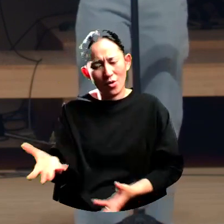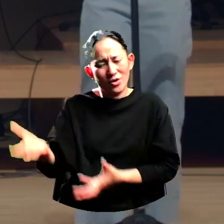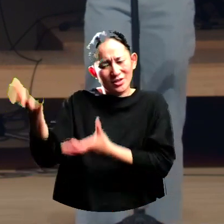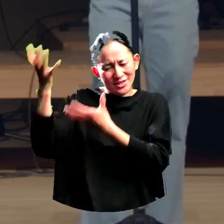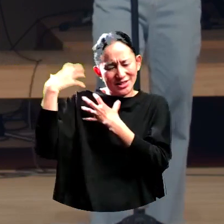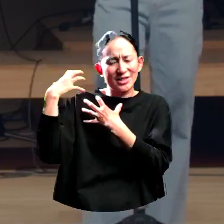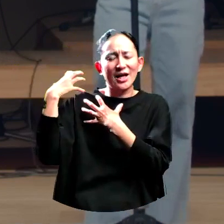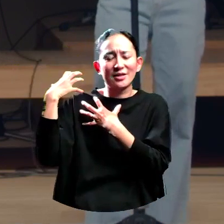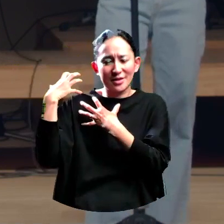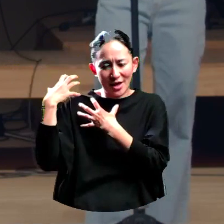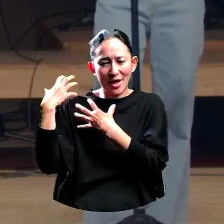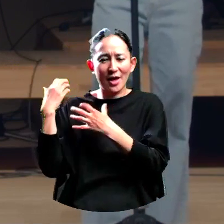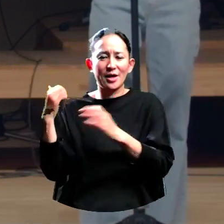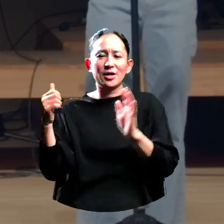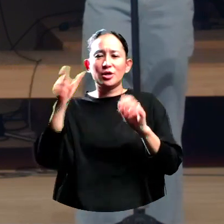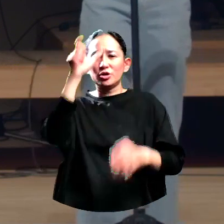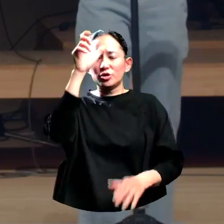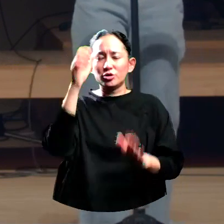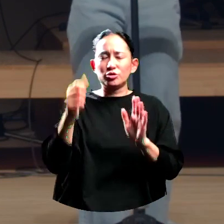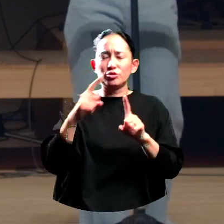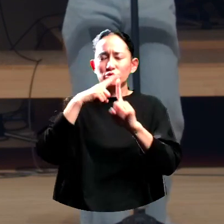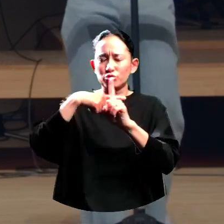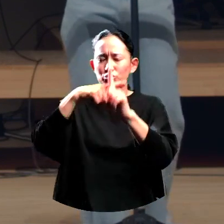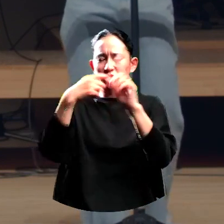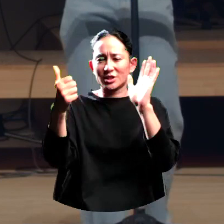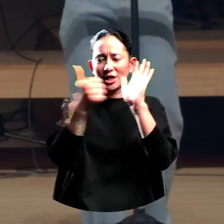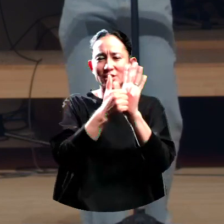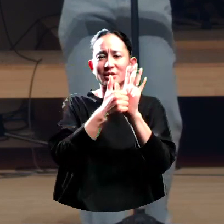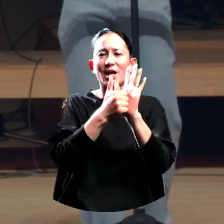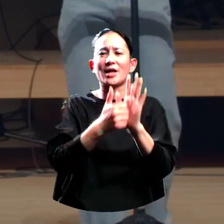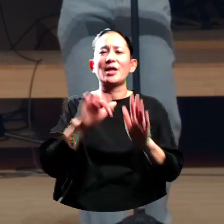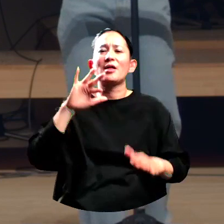された。 Christ has taken our burdens upon himself and died